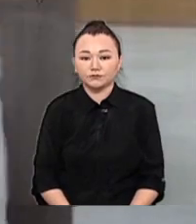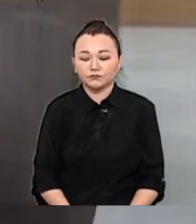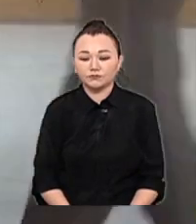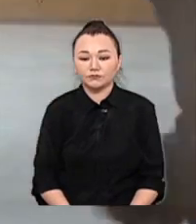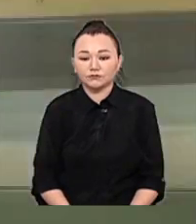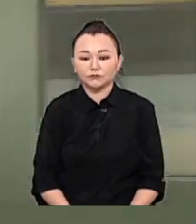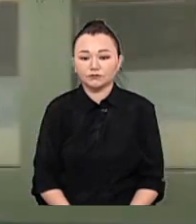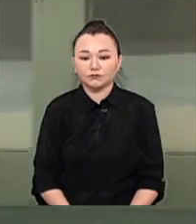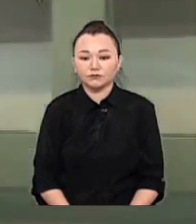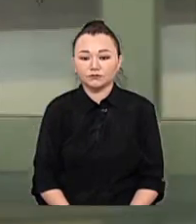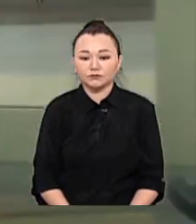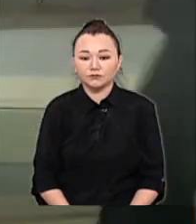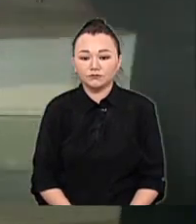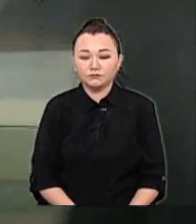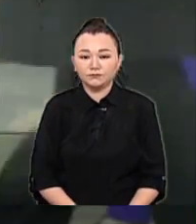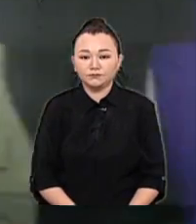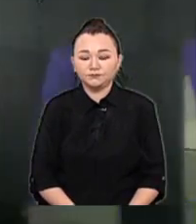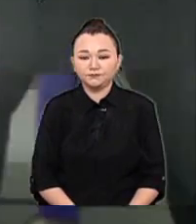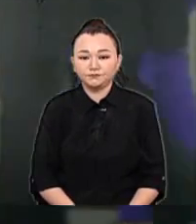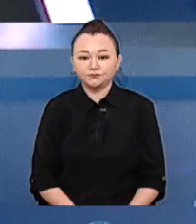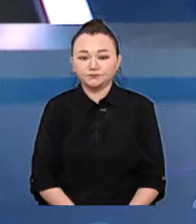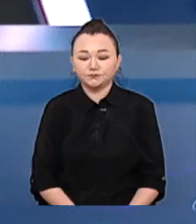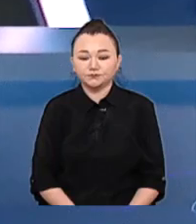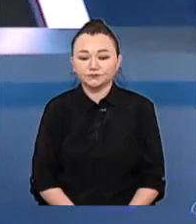Шамшидин, Нұркен Тоқмурзин, Информ бюро, Астана.